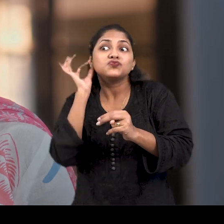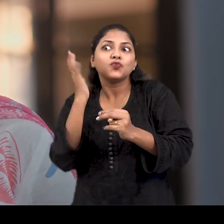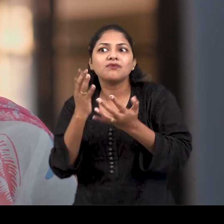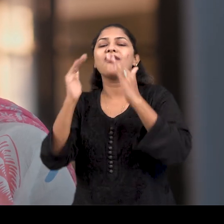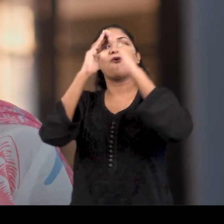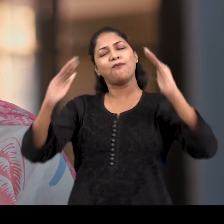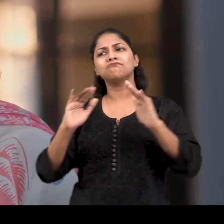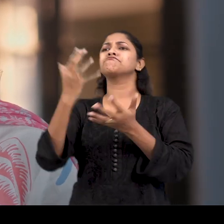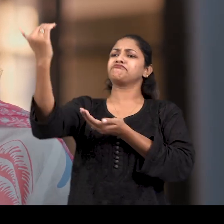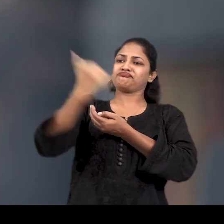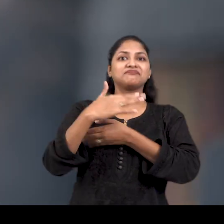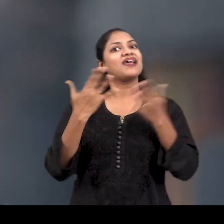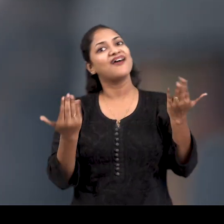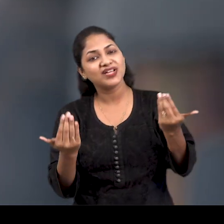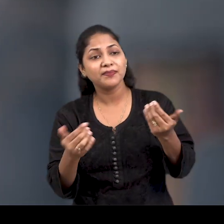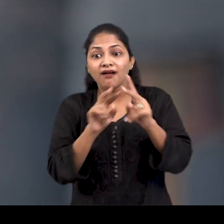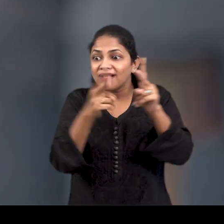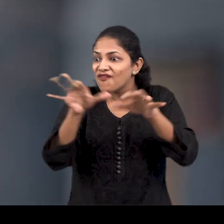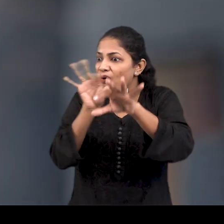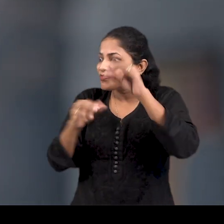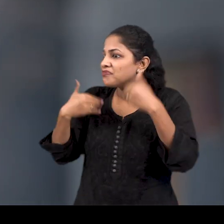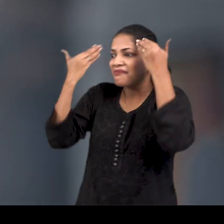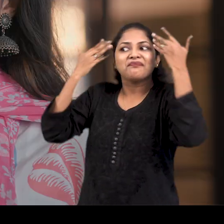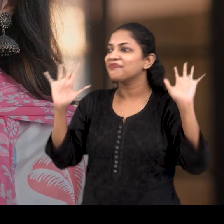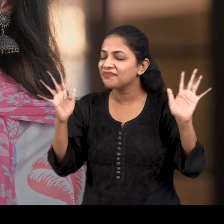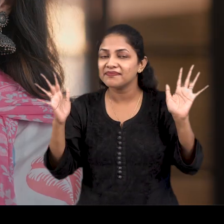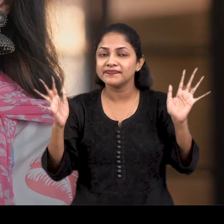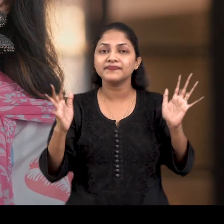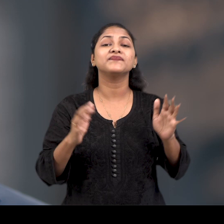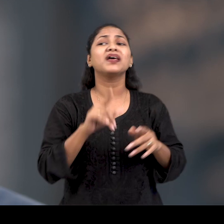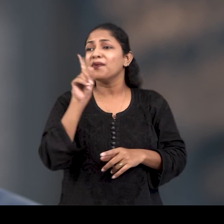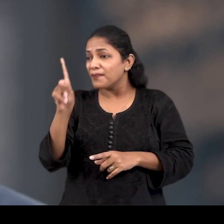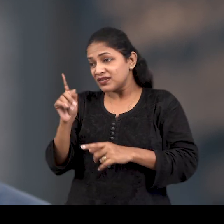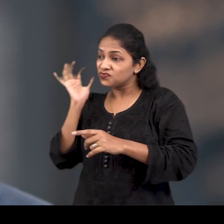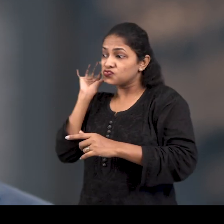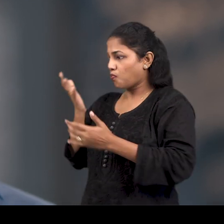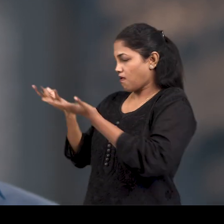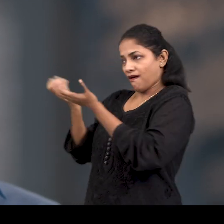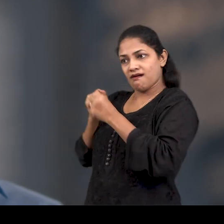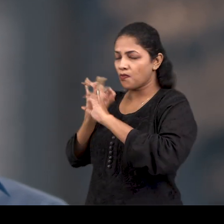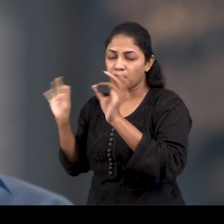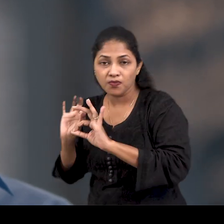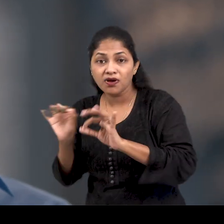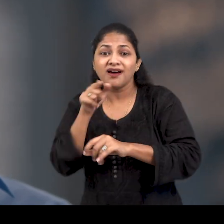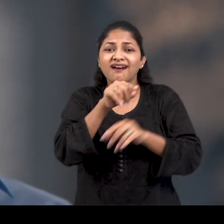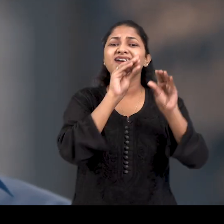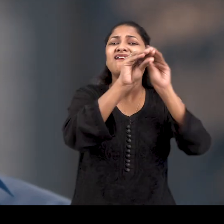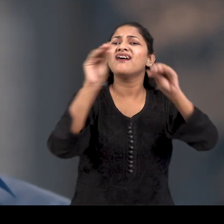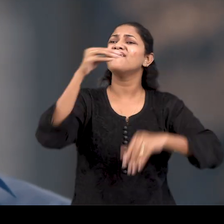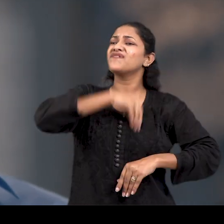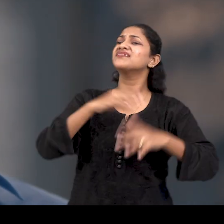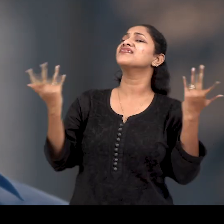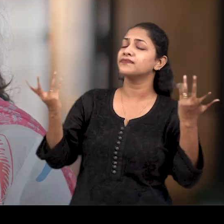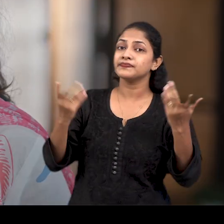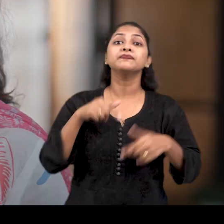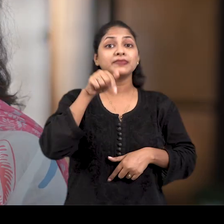ഡെലിവറിയായി വീട്ടിലേക്കും ലഭ്യമാകുന്നതാണ്. ഈ ഓപ്ഷനുകളെ കുറിച്ച് എനിക്ക് ഇതുവരെ അറിയില്ലായിരുന്നു. പക്ഷേ ഫിസിക്കൽ സ്വർണത്തിന് പകരം ഇതിലൊക്കെ നിക്ഷേപിക്കുന്നതിന്